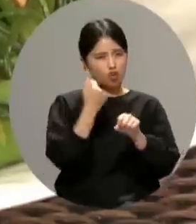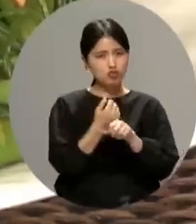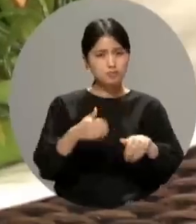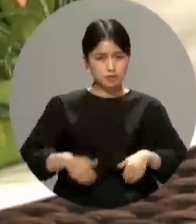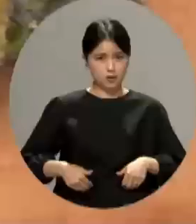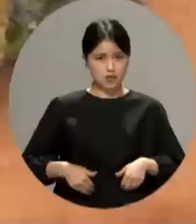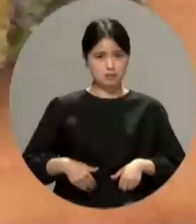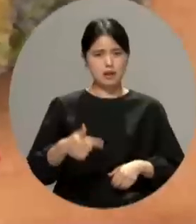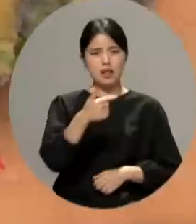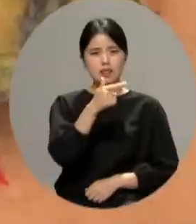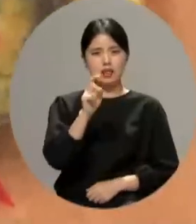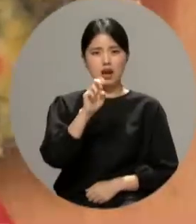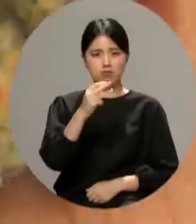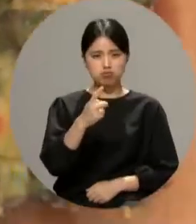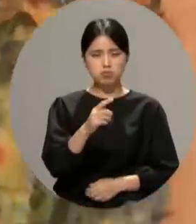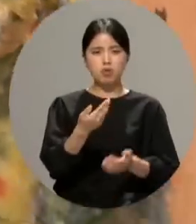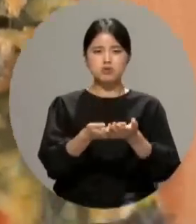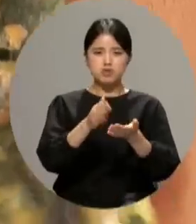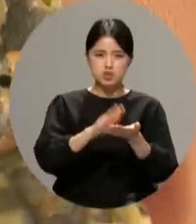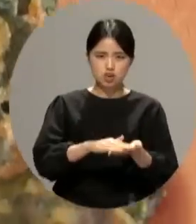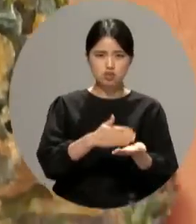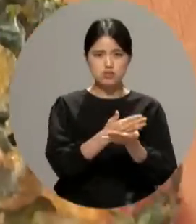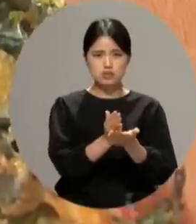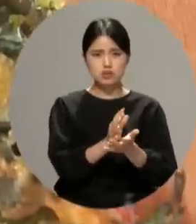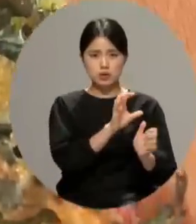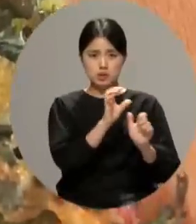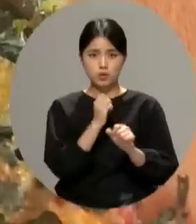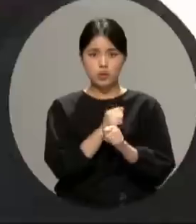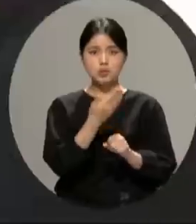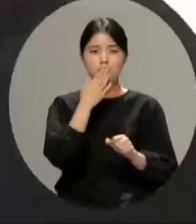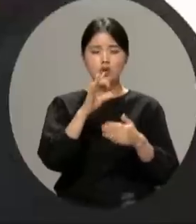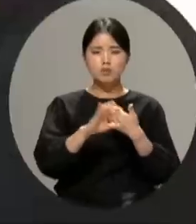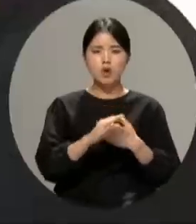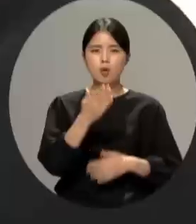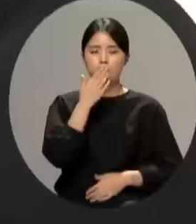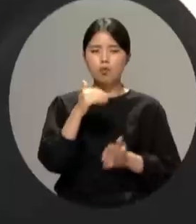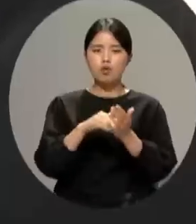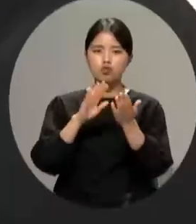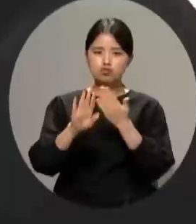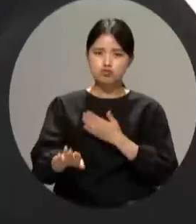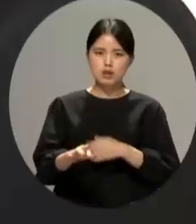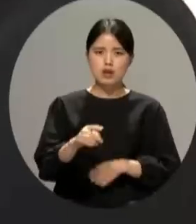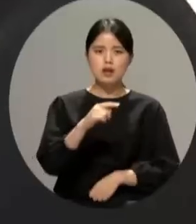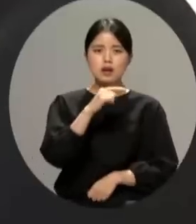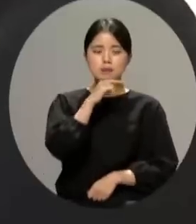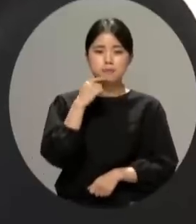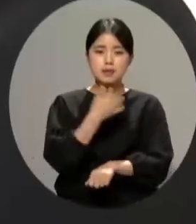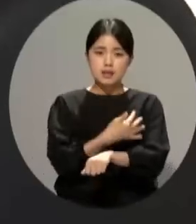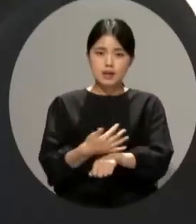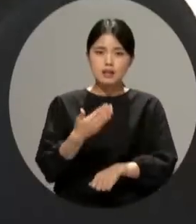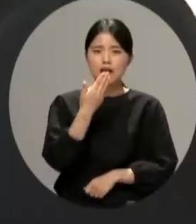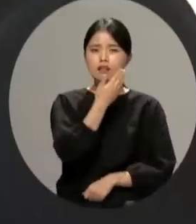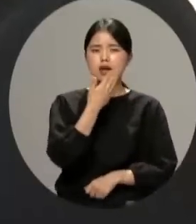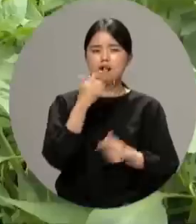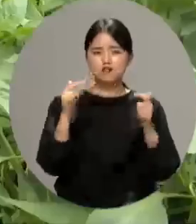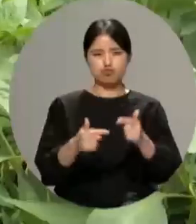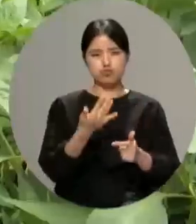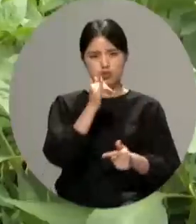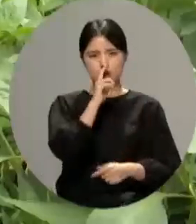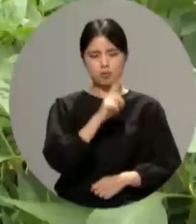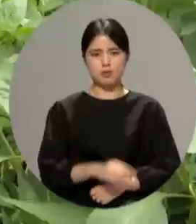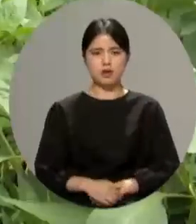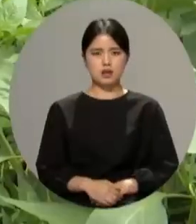장아찌 전 같은 음식으로 섭취하면 식후 혈당을 억제할 수 있어 훌륭한 보조 죄가 될 수 있습니다